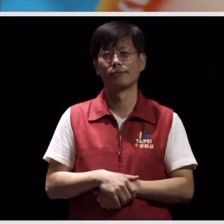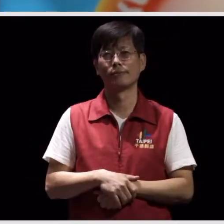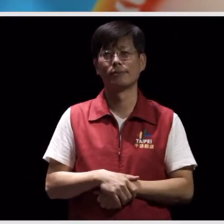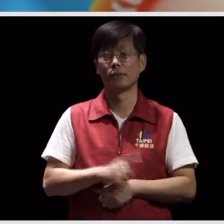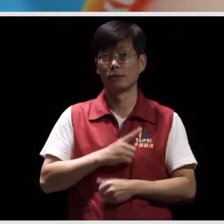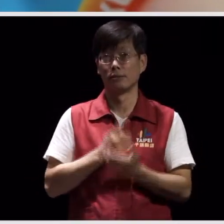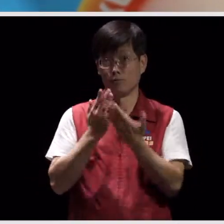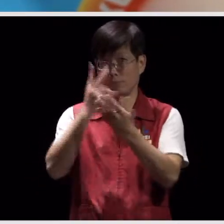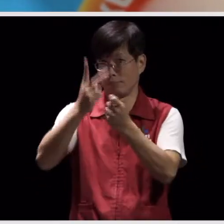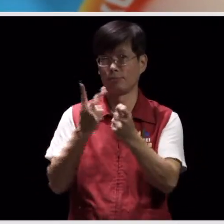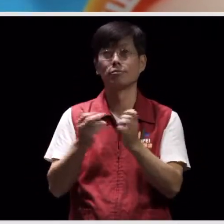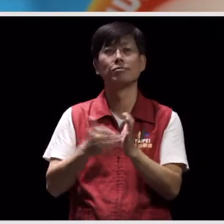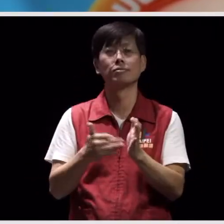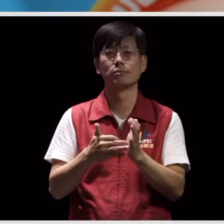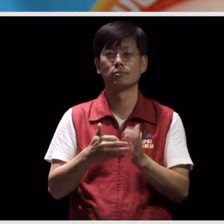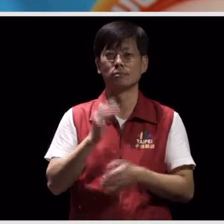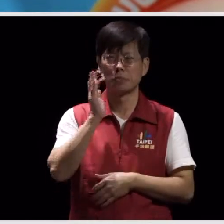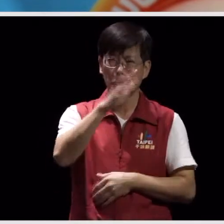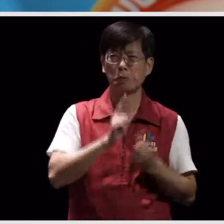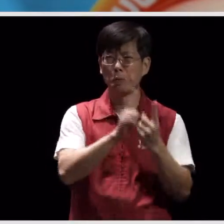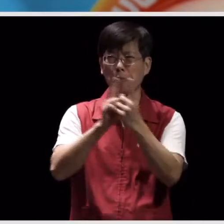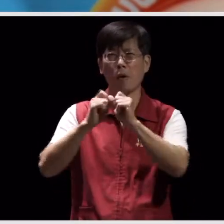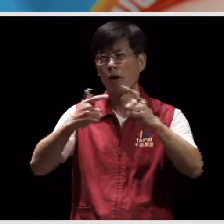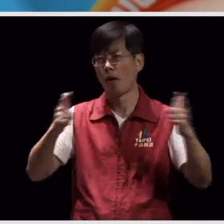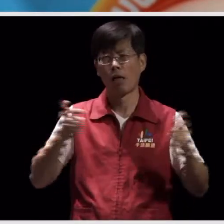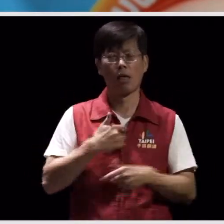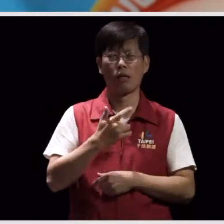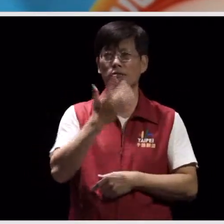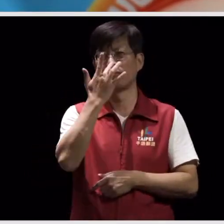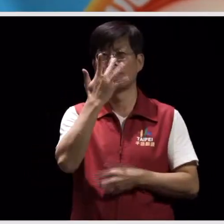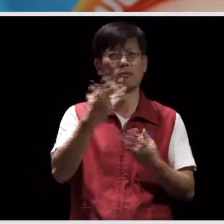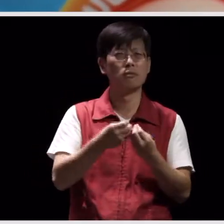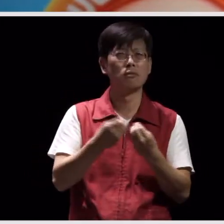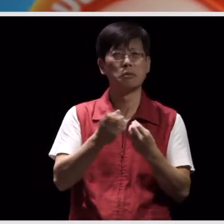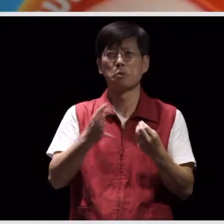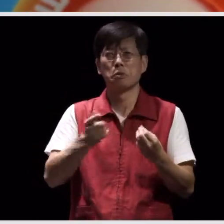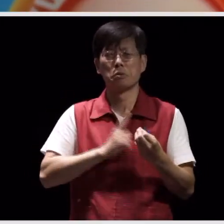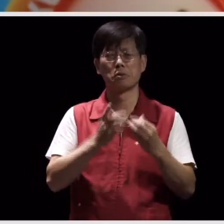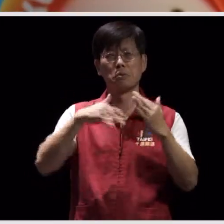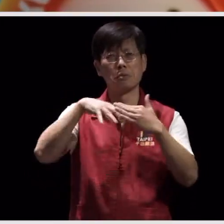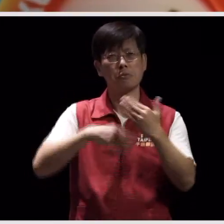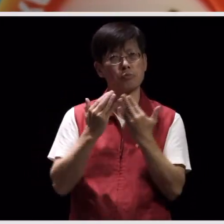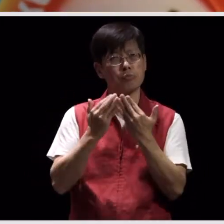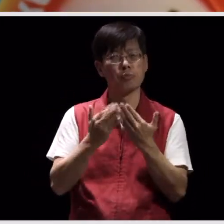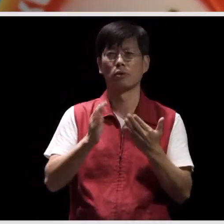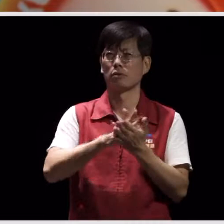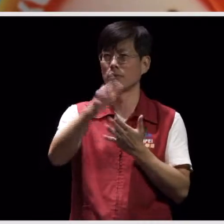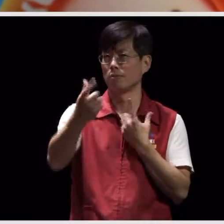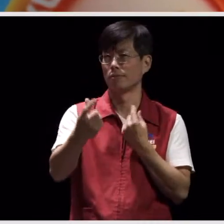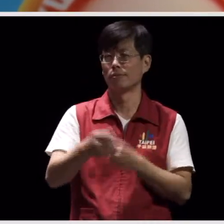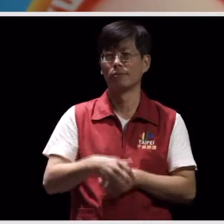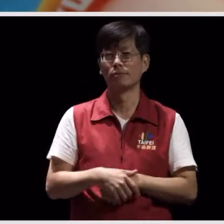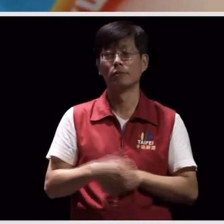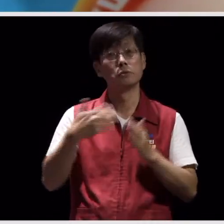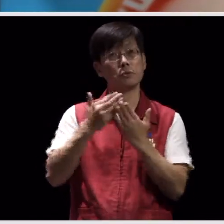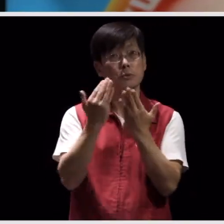了2年课嘛。后来他遇到一些人生的困惑了，他不知道为什么要这样一直在学校读书。有一天你们也可能会遇到，那学